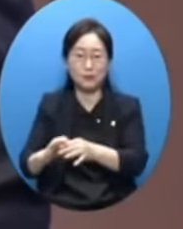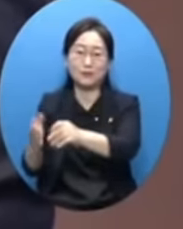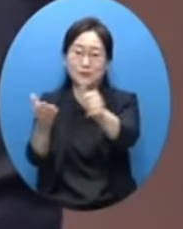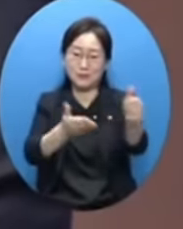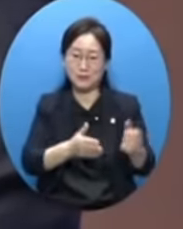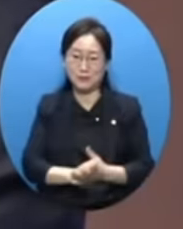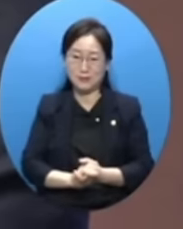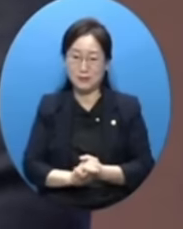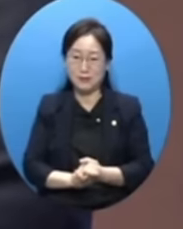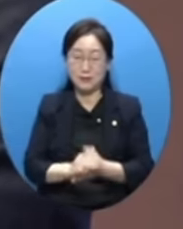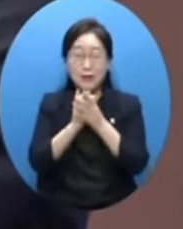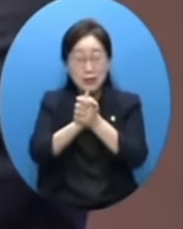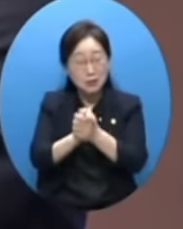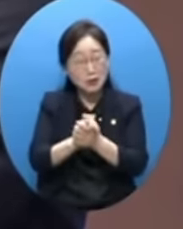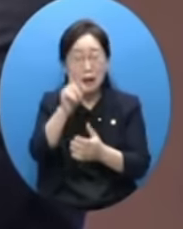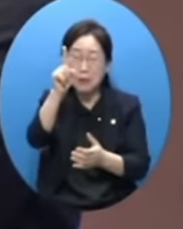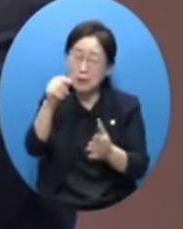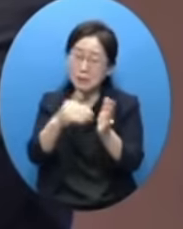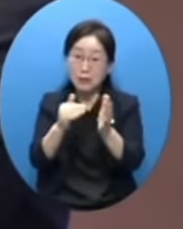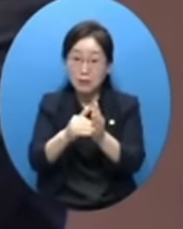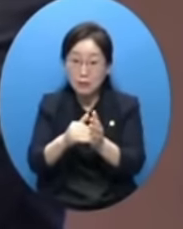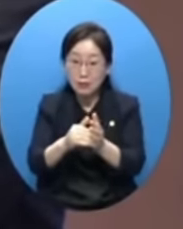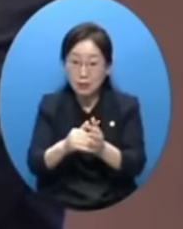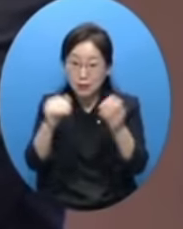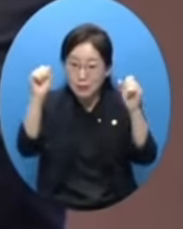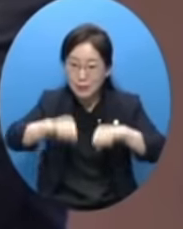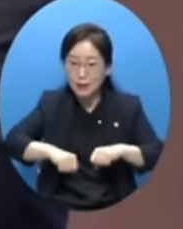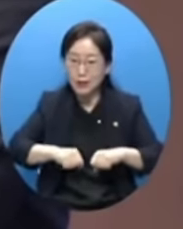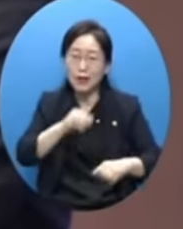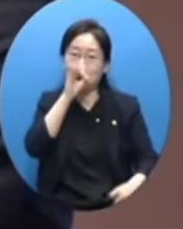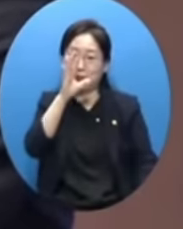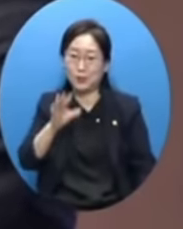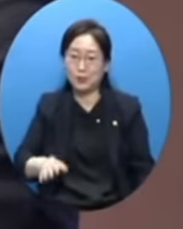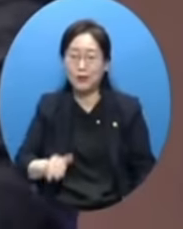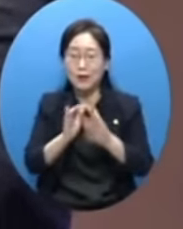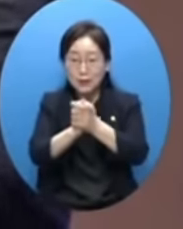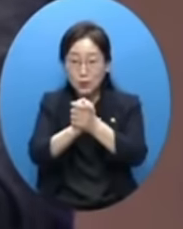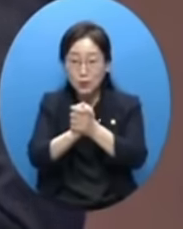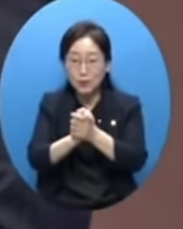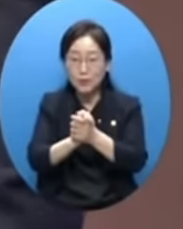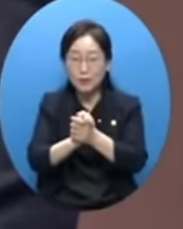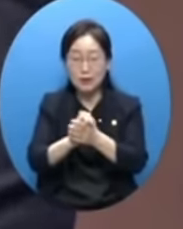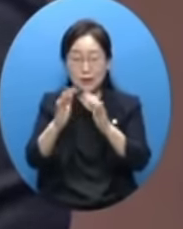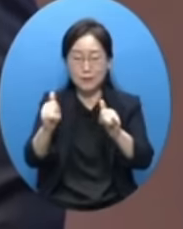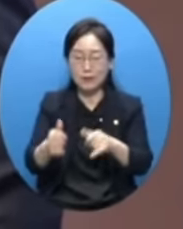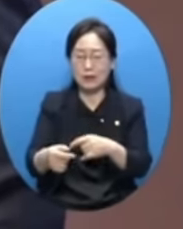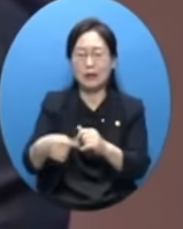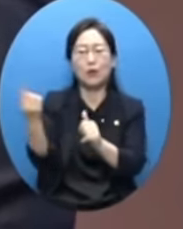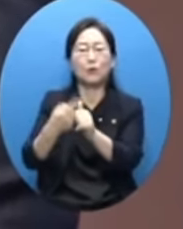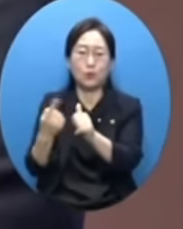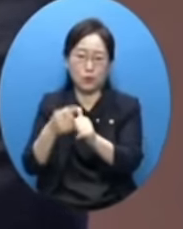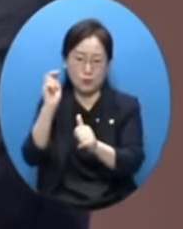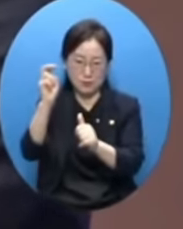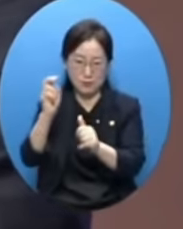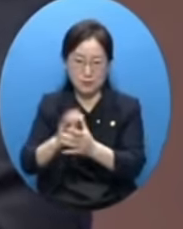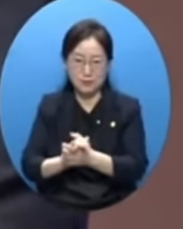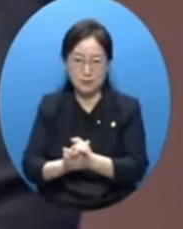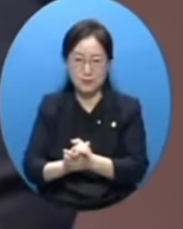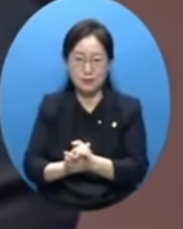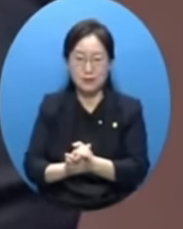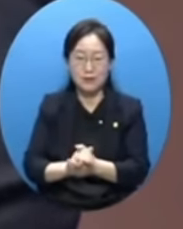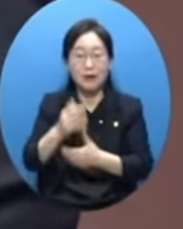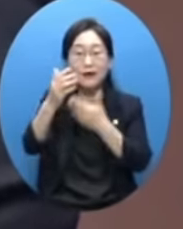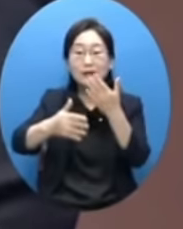것입니다. 기도 한두 번 하다 멈추면 응답이 다가오지 않습니다. 기도할 때 사람들이 비난할 것입니다.